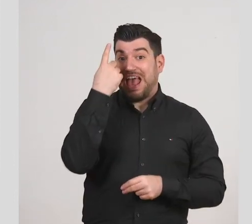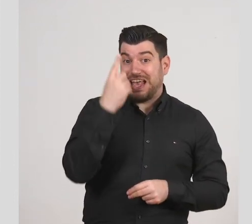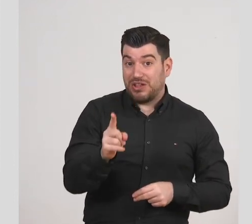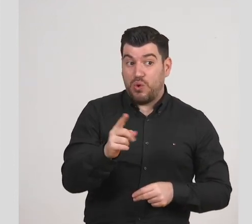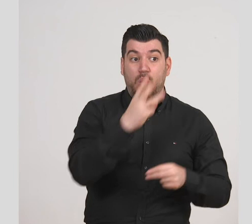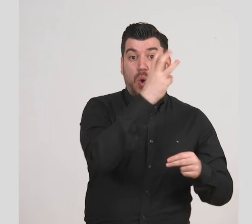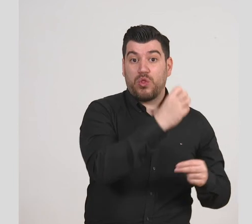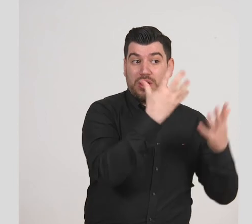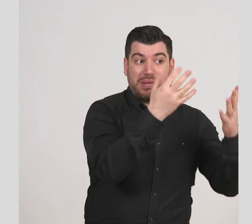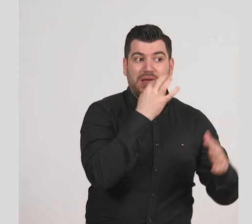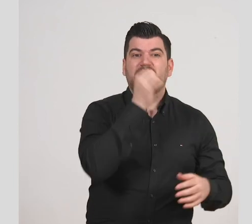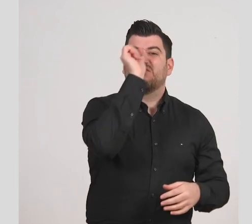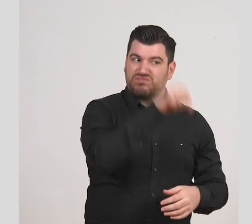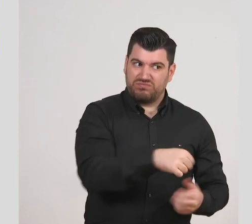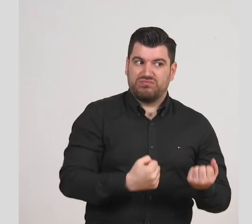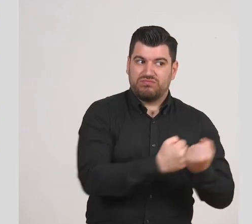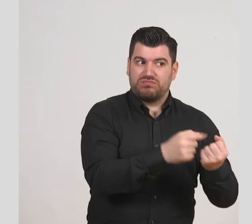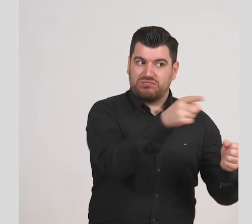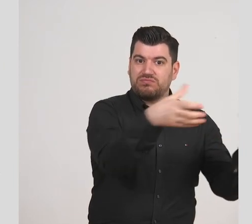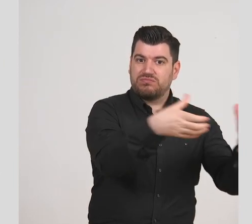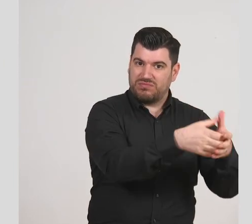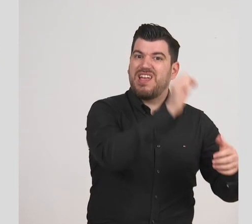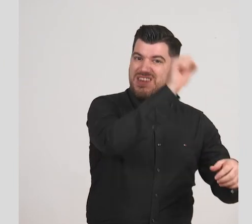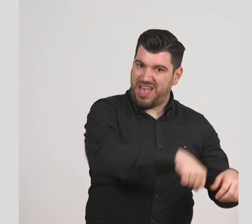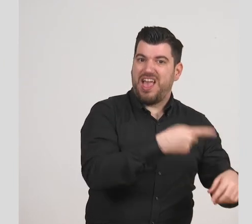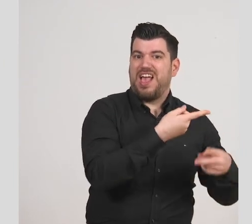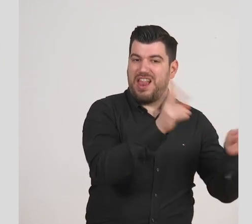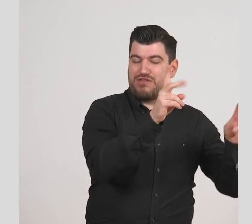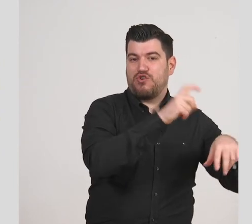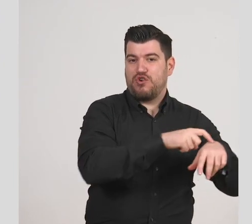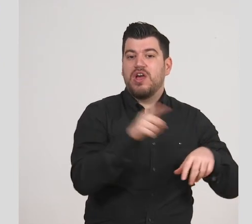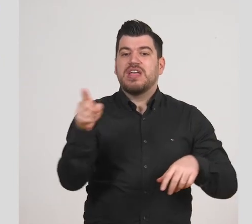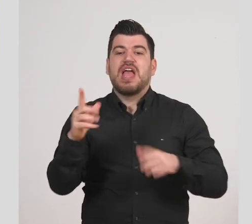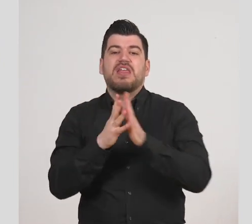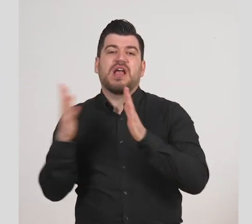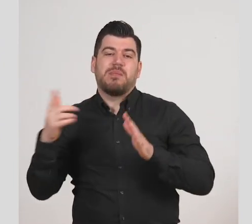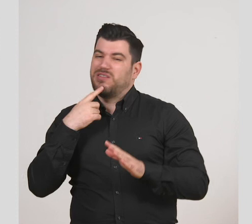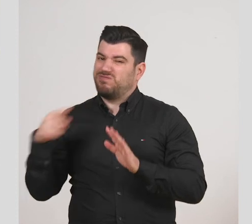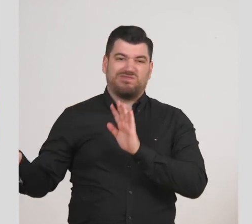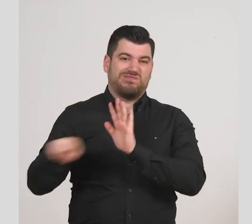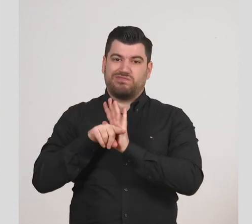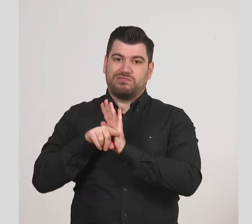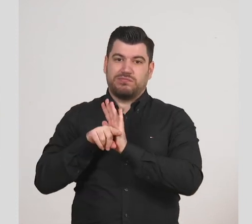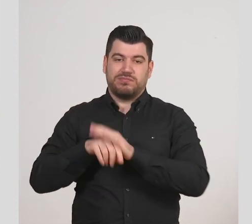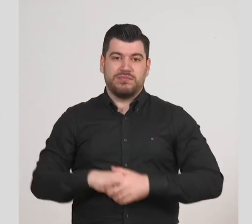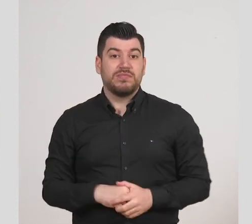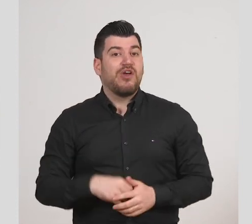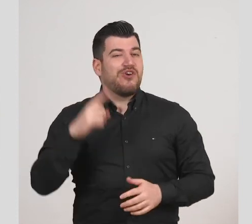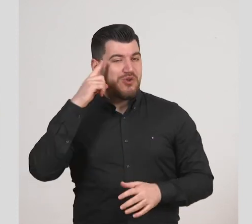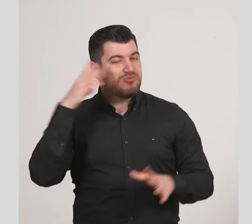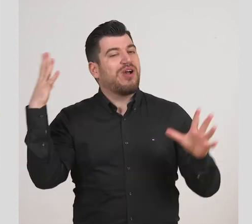Ψήφισαν 85 υπέρ και 15 κατά. Άρα, πιστεύω τα καταφέραμε και όλοι